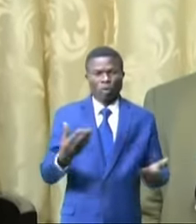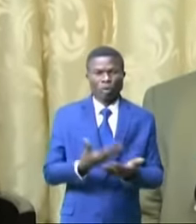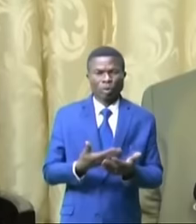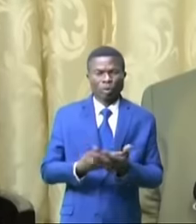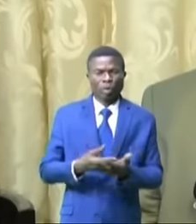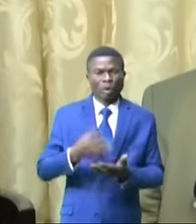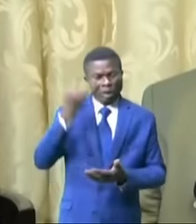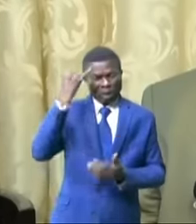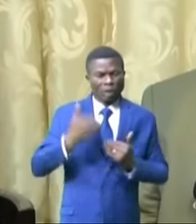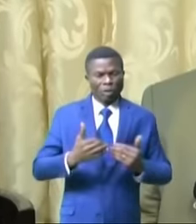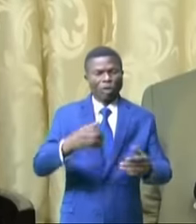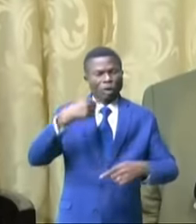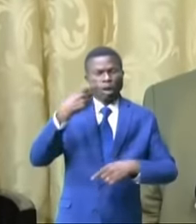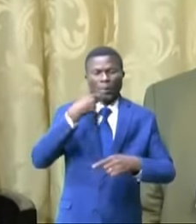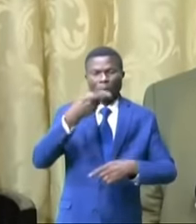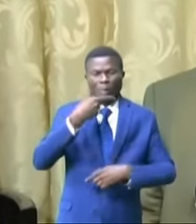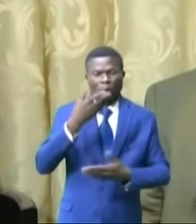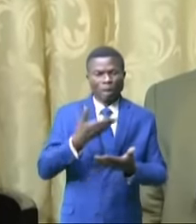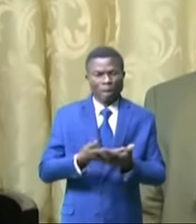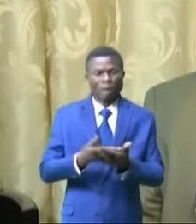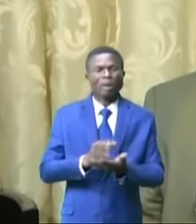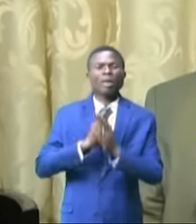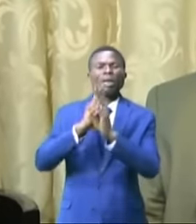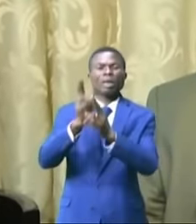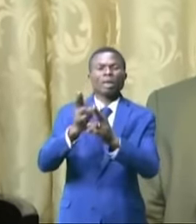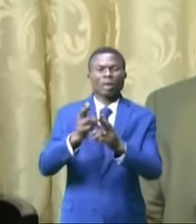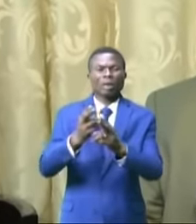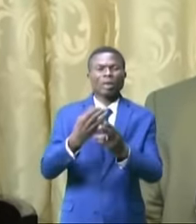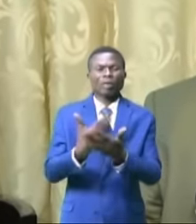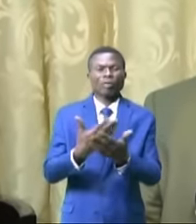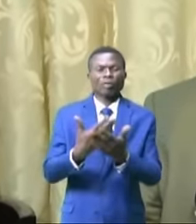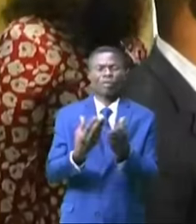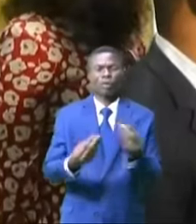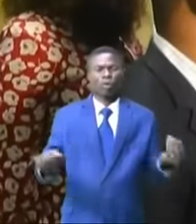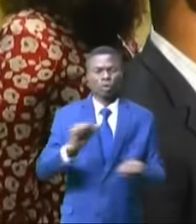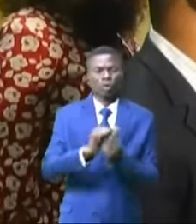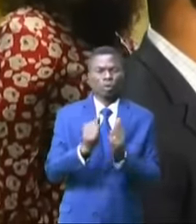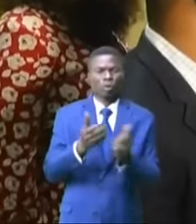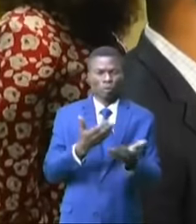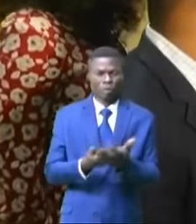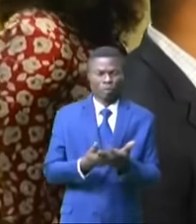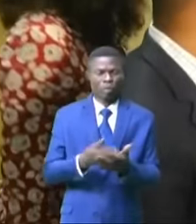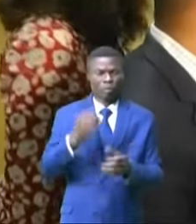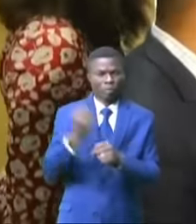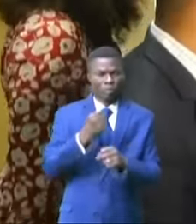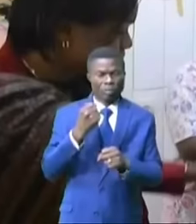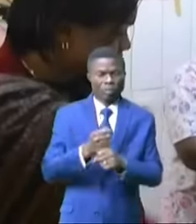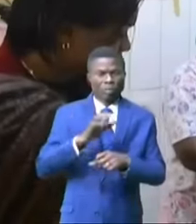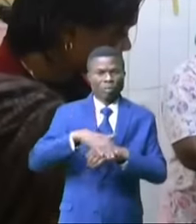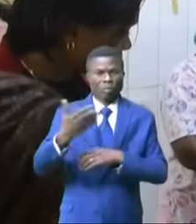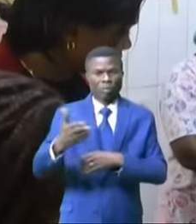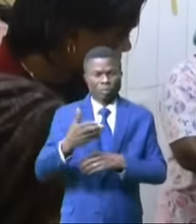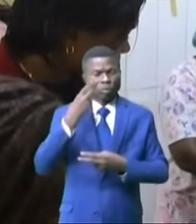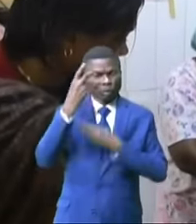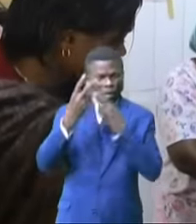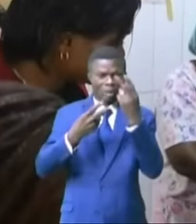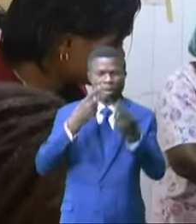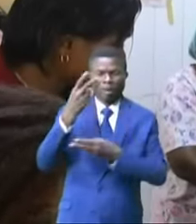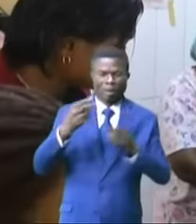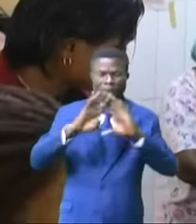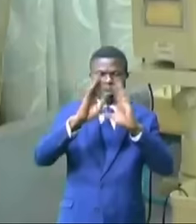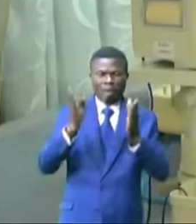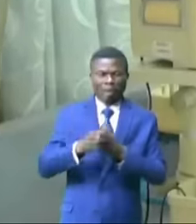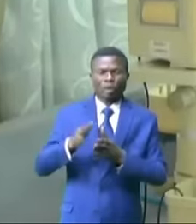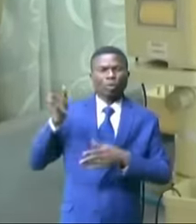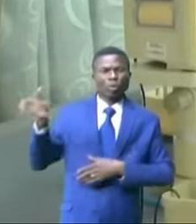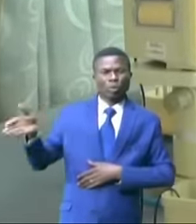pensons continuer les discussions et répondre au plus vite à ce besoin. Séance de travail suivie par une visite de tout le